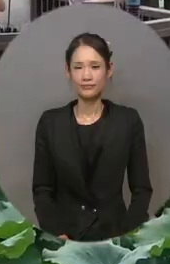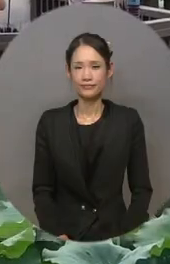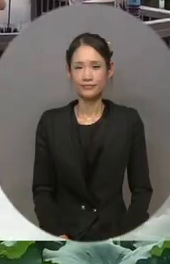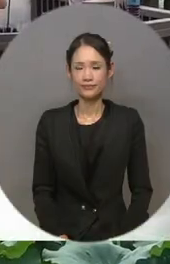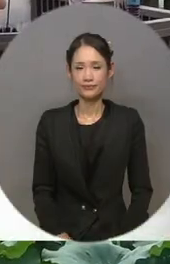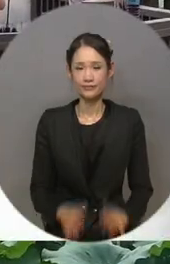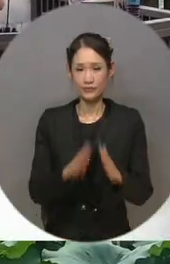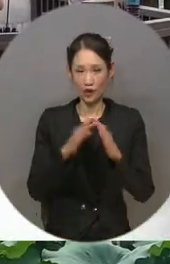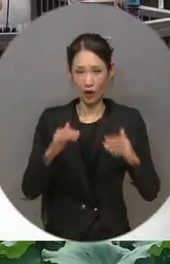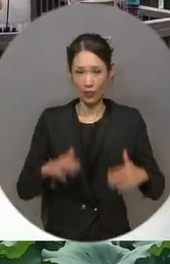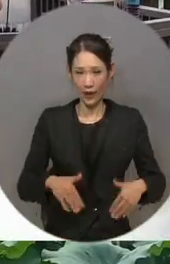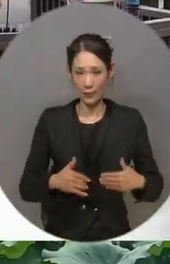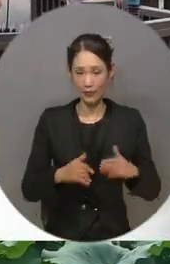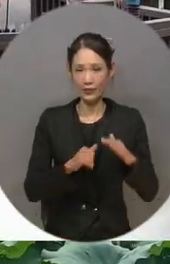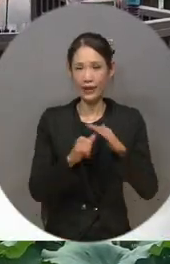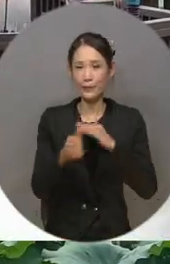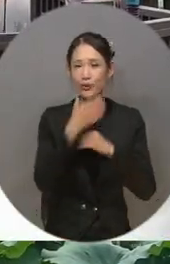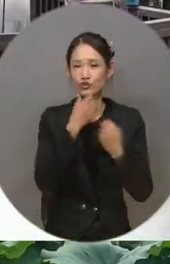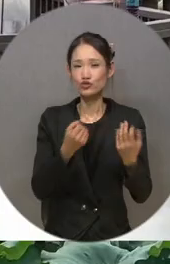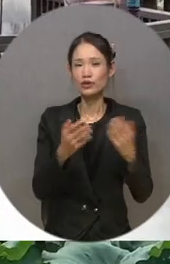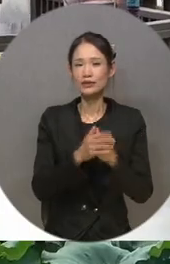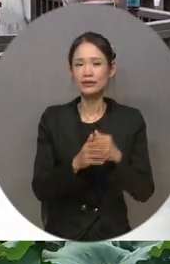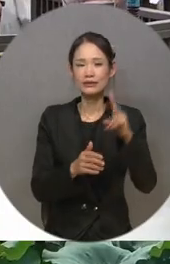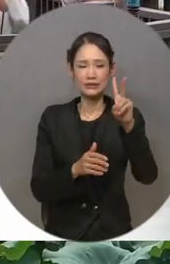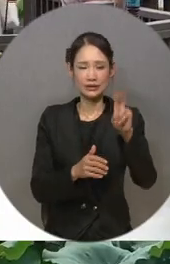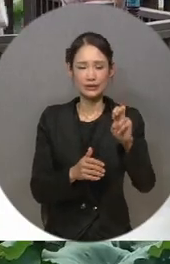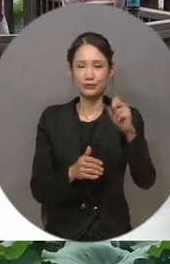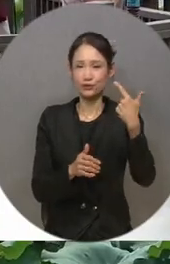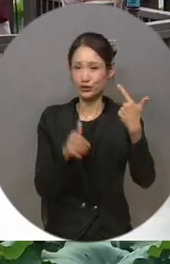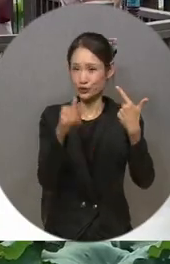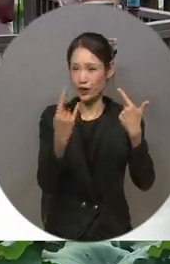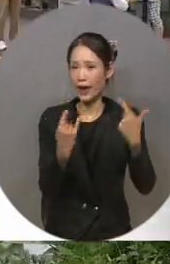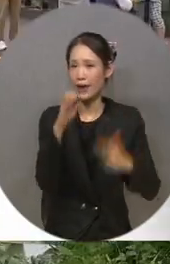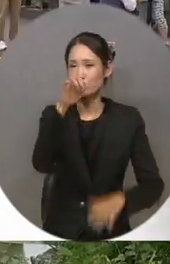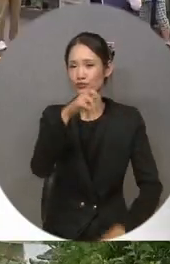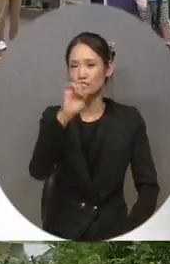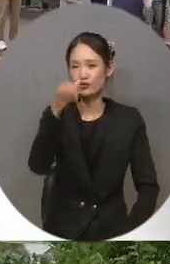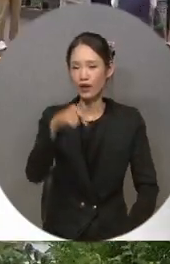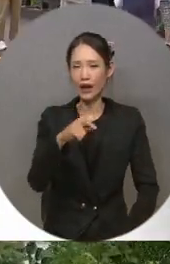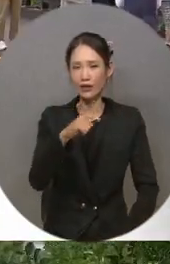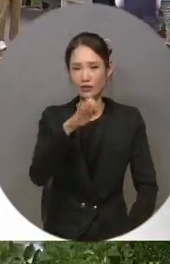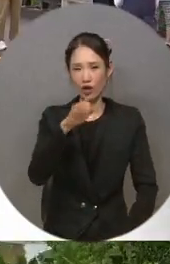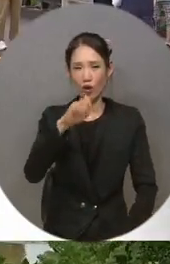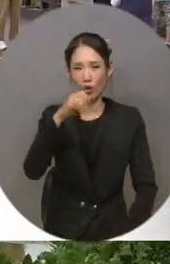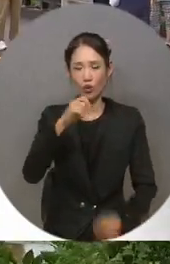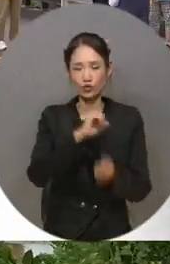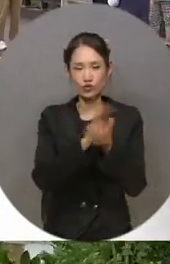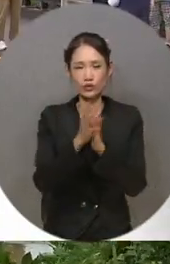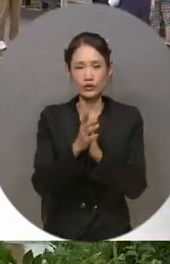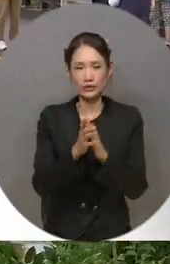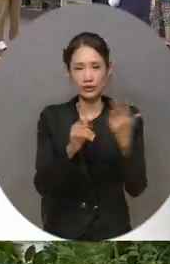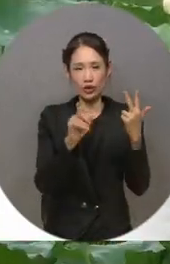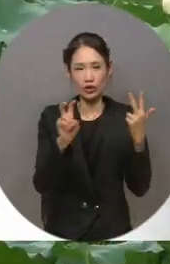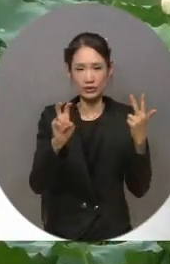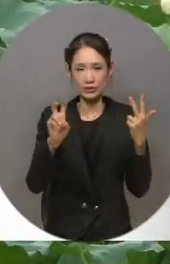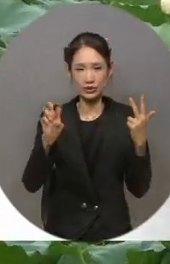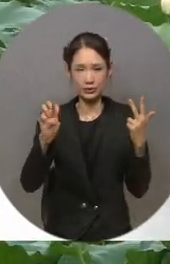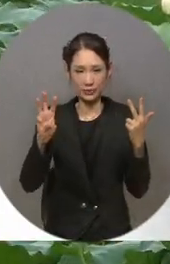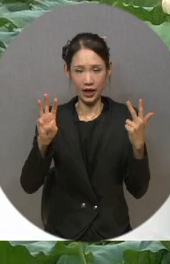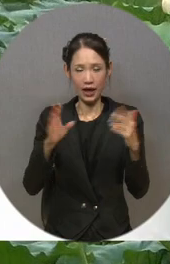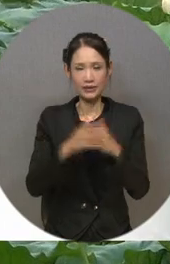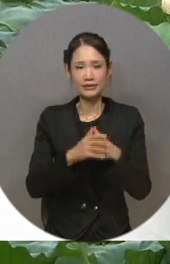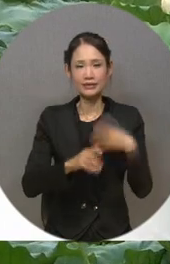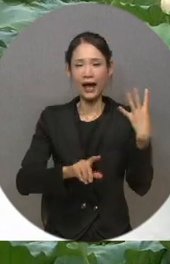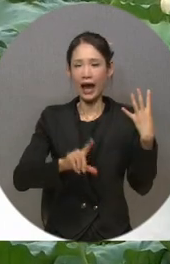전남도 대표축제로 선정된 제26회 무한 연꽃축제가 7월 20일부터 23일까지 4일간 내